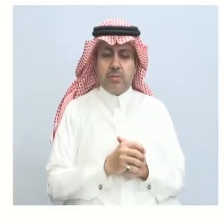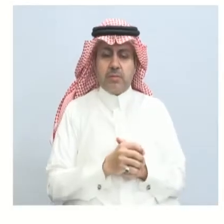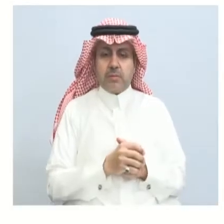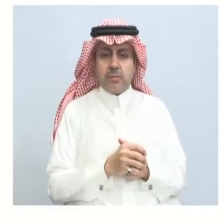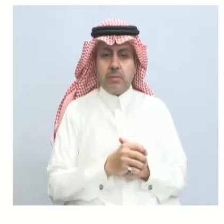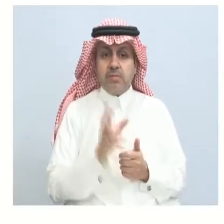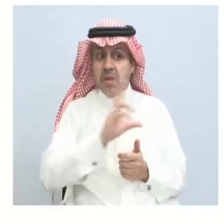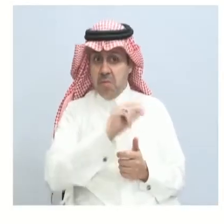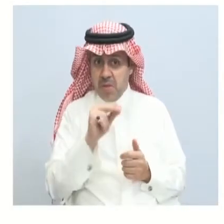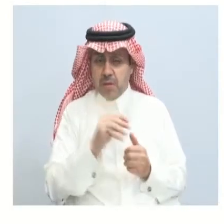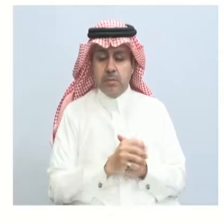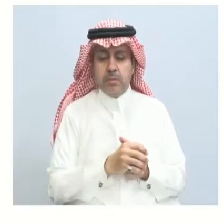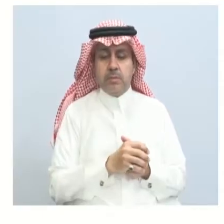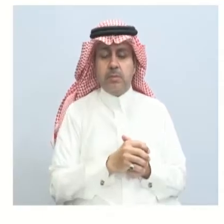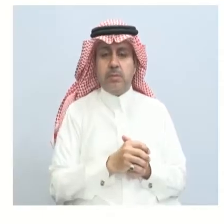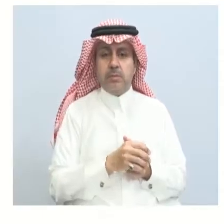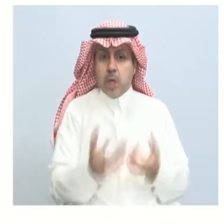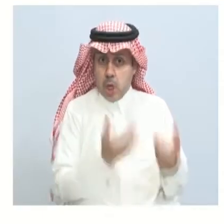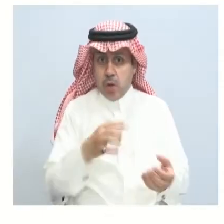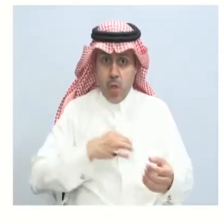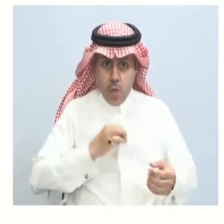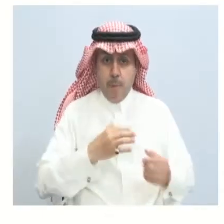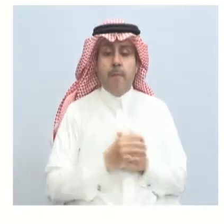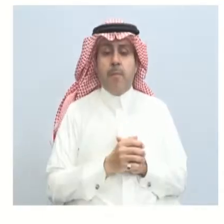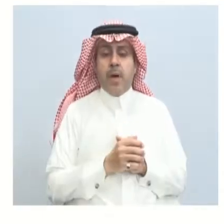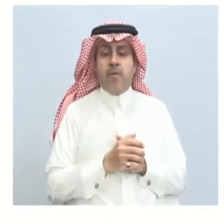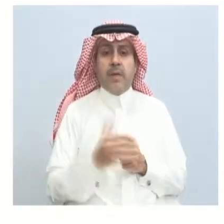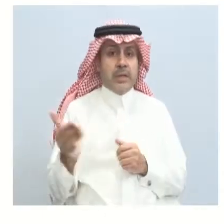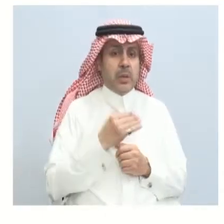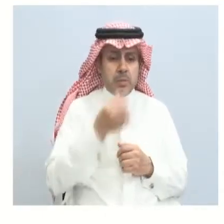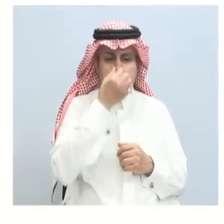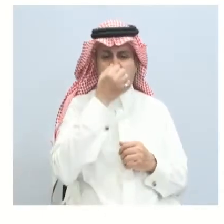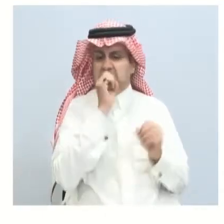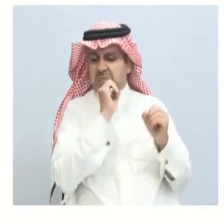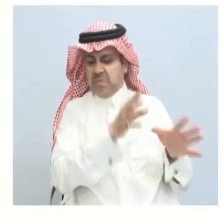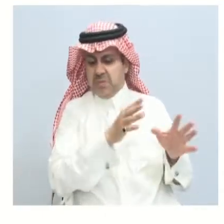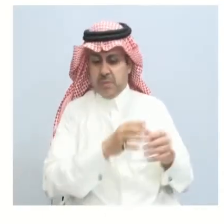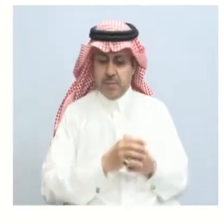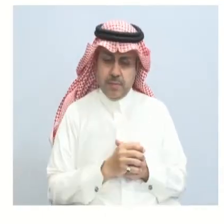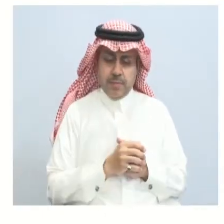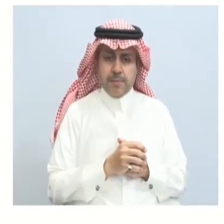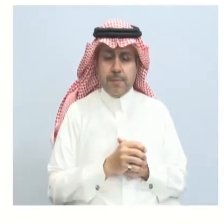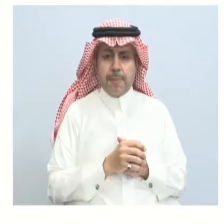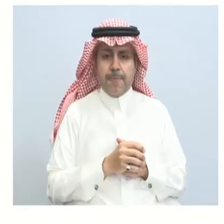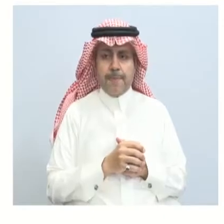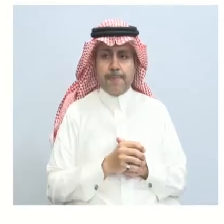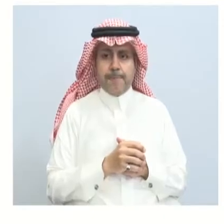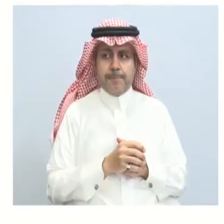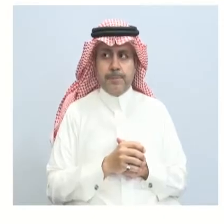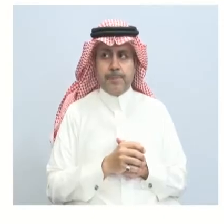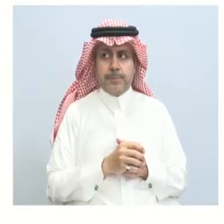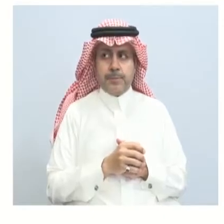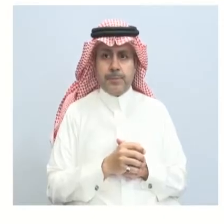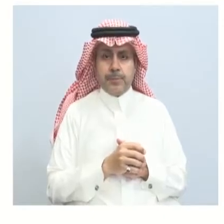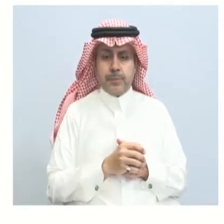الكير فانه ان لم يحرق ثيابك فانك لا تعود من مجالسته الا بالرائحه السيئه